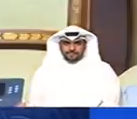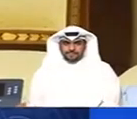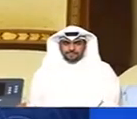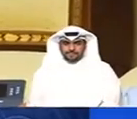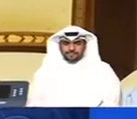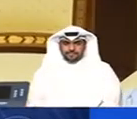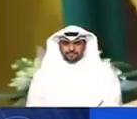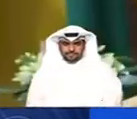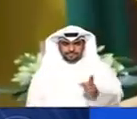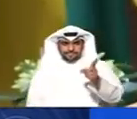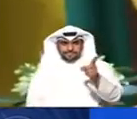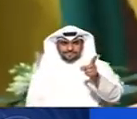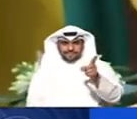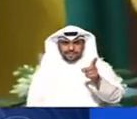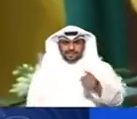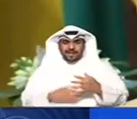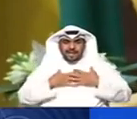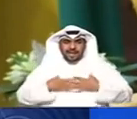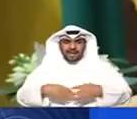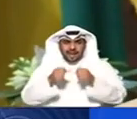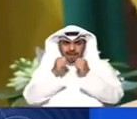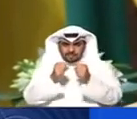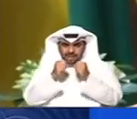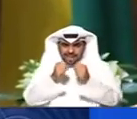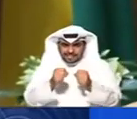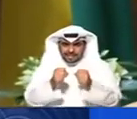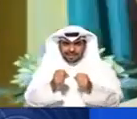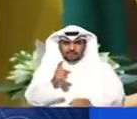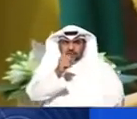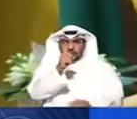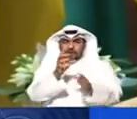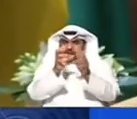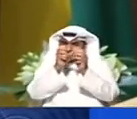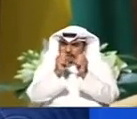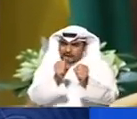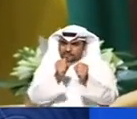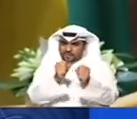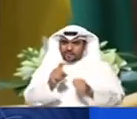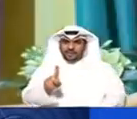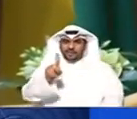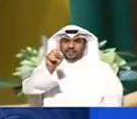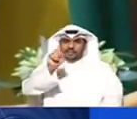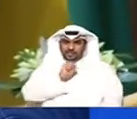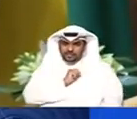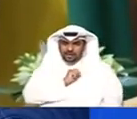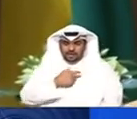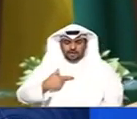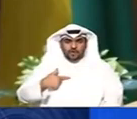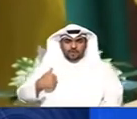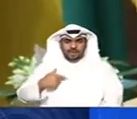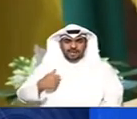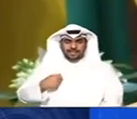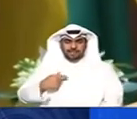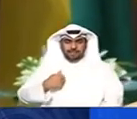الحمد لله على سلامة سموك وحفظك إن شاء الله باسمي وباسم إخواني وزملائي أعضاء النيابة العامة